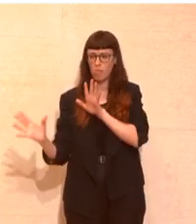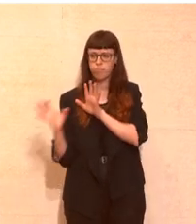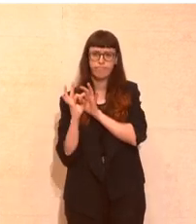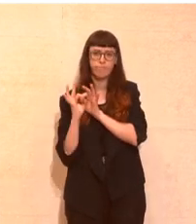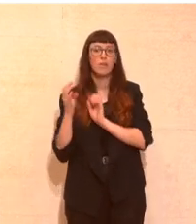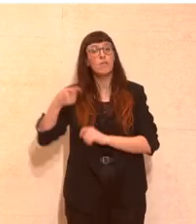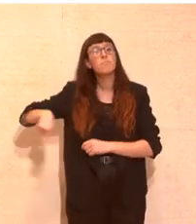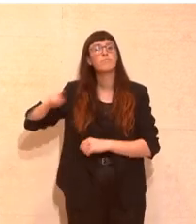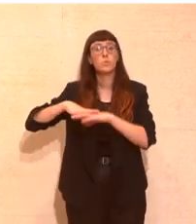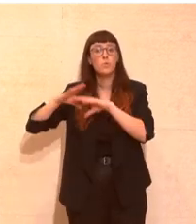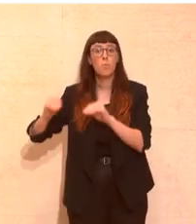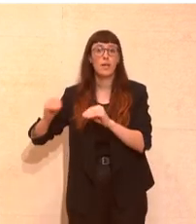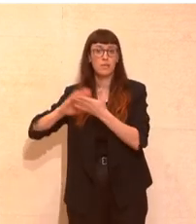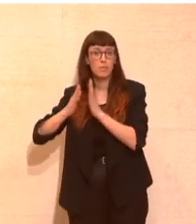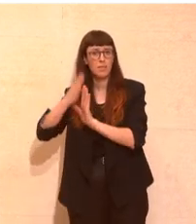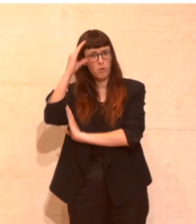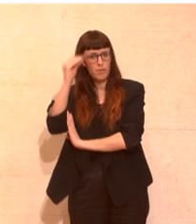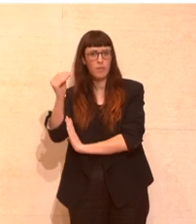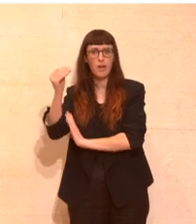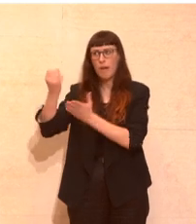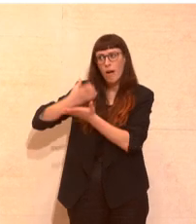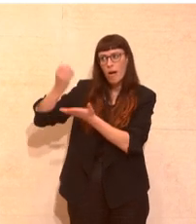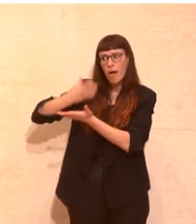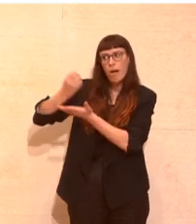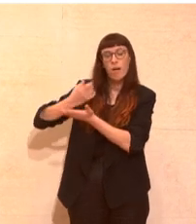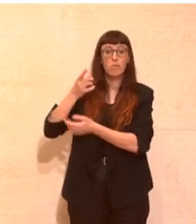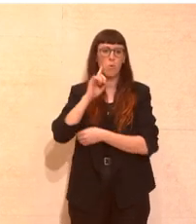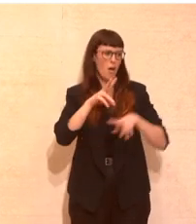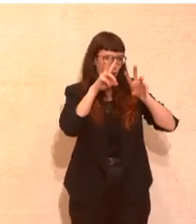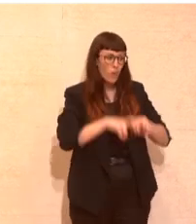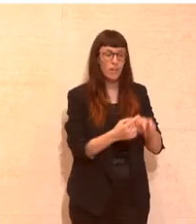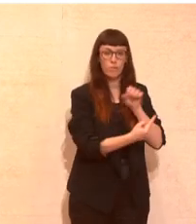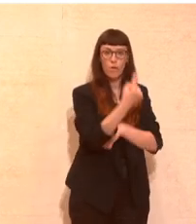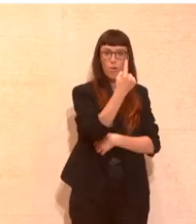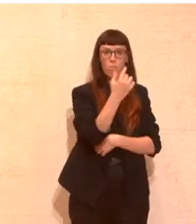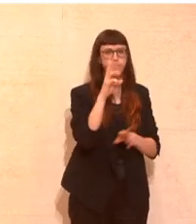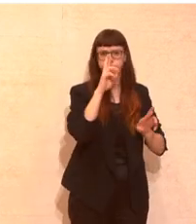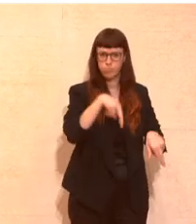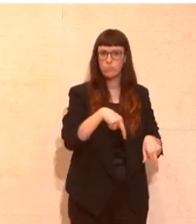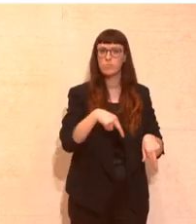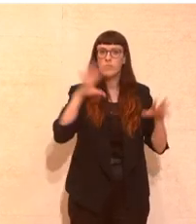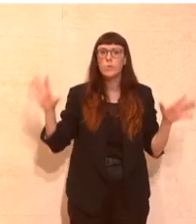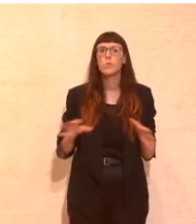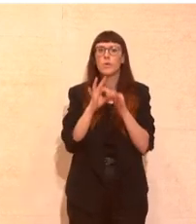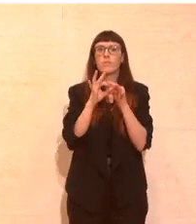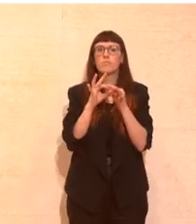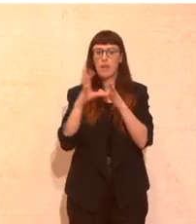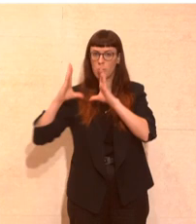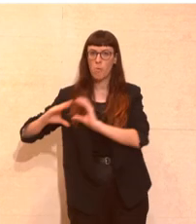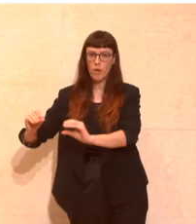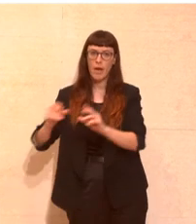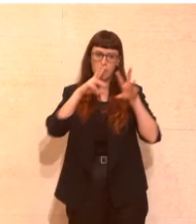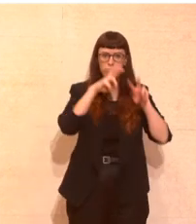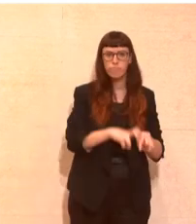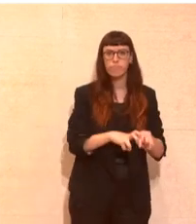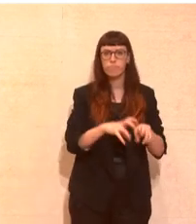des professionnels, la recherche ne sert à rien et finalement n'est pas une recherche appliquée. Et c'est dans ce sens-là que nous avons travaillé à